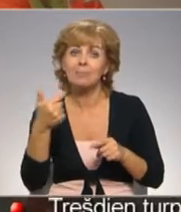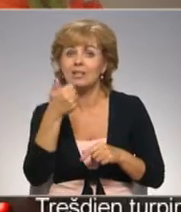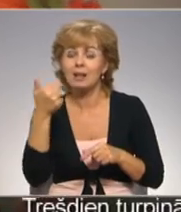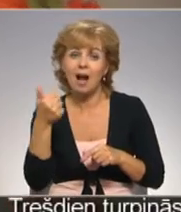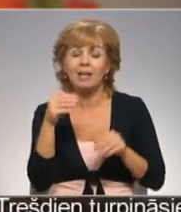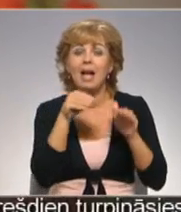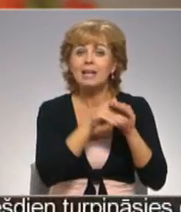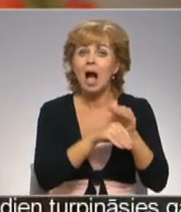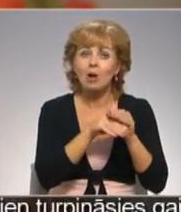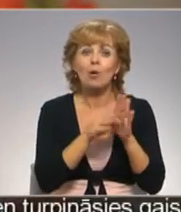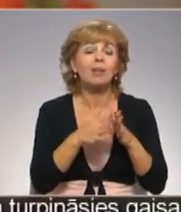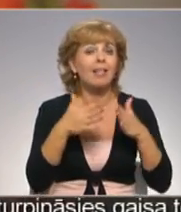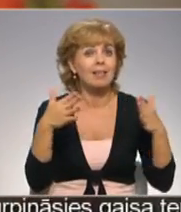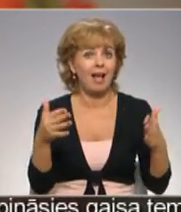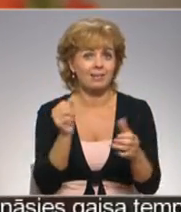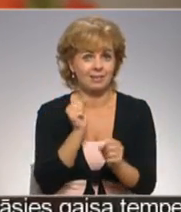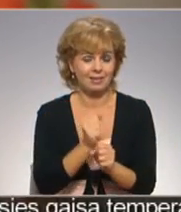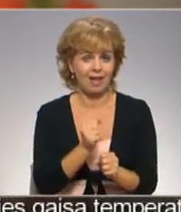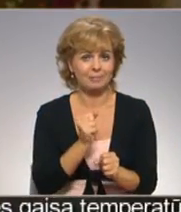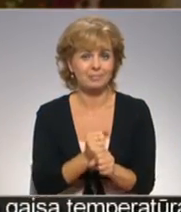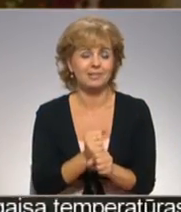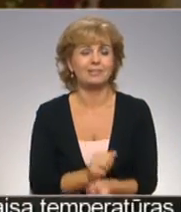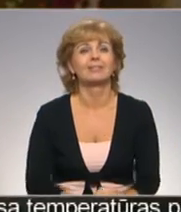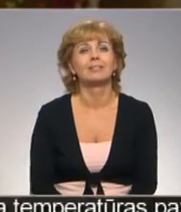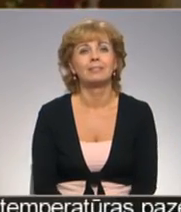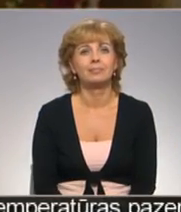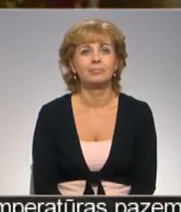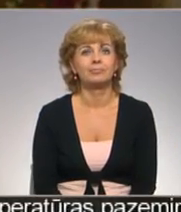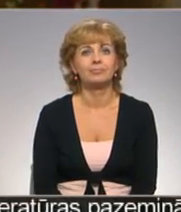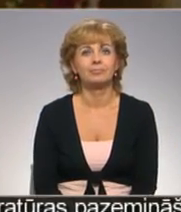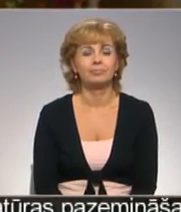jāiegulda ļoti liels darbs. Judīte Čunka, Ingus Graudiņš, Latvijas televīzija.